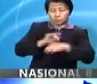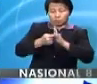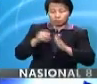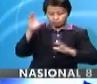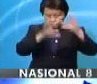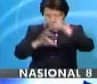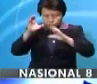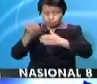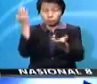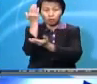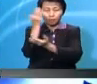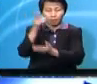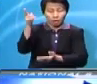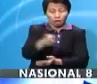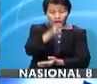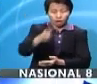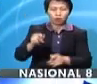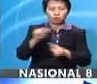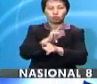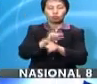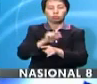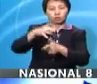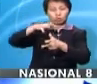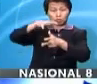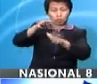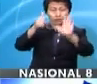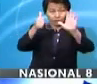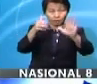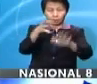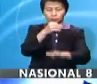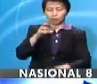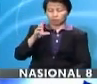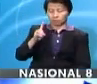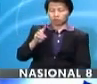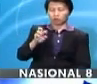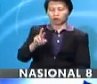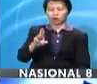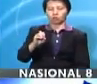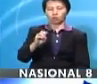memburu pembalak haram menggunakan 6 buah helikopter serta drone.